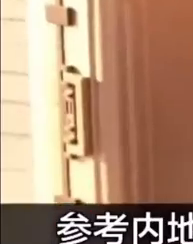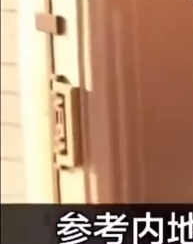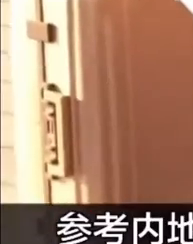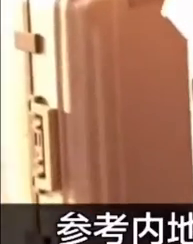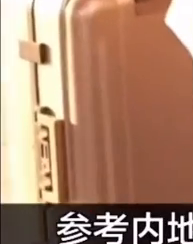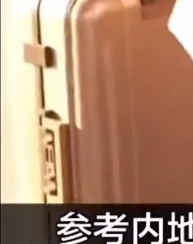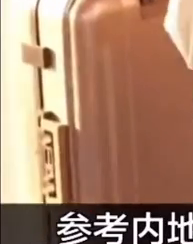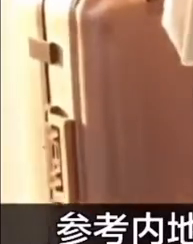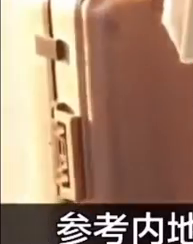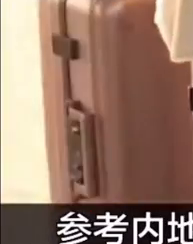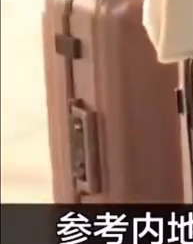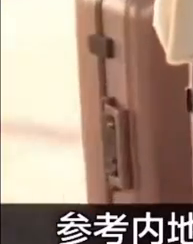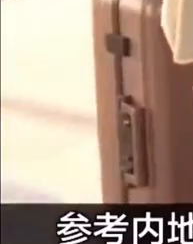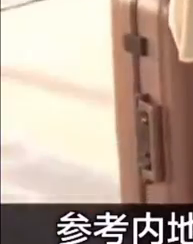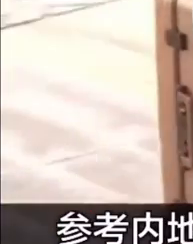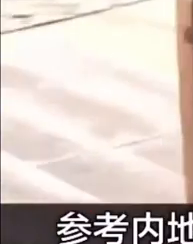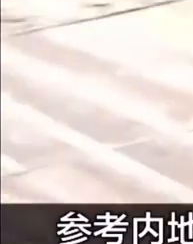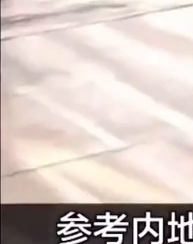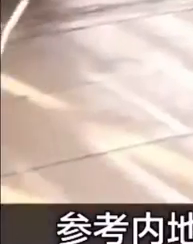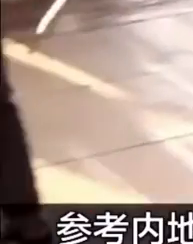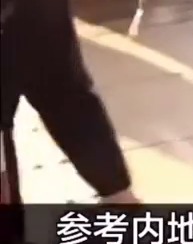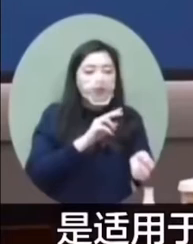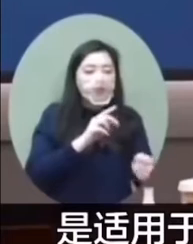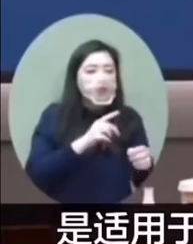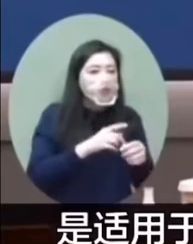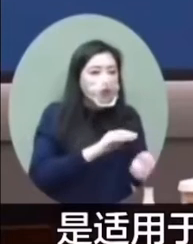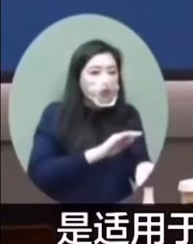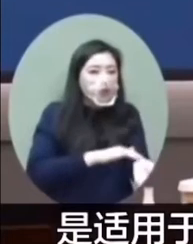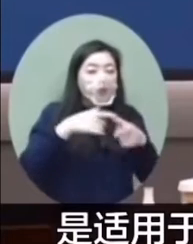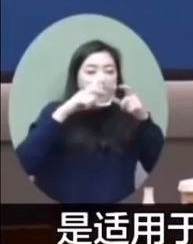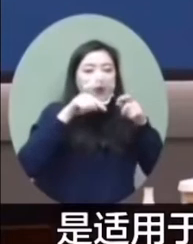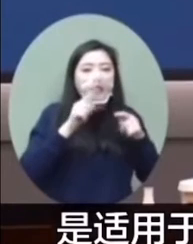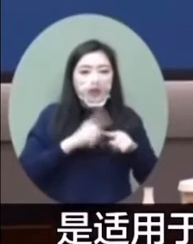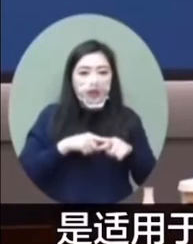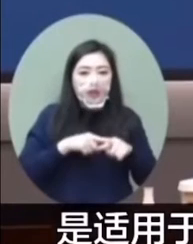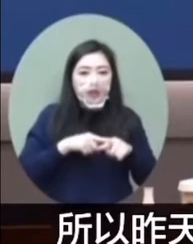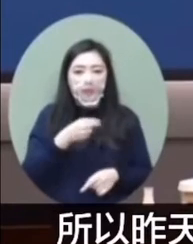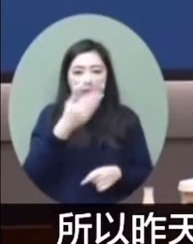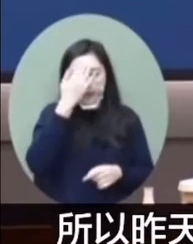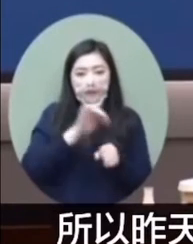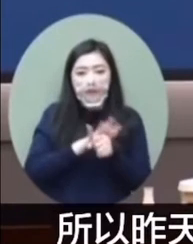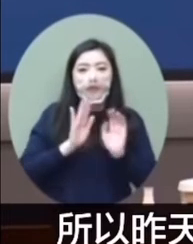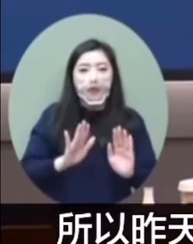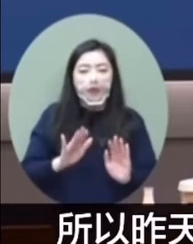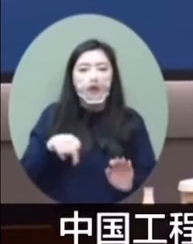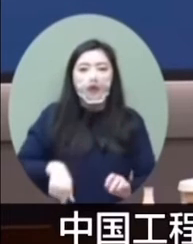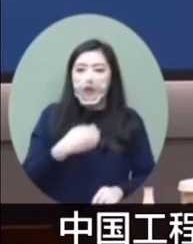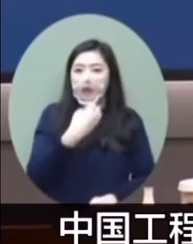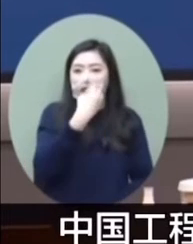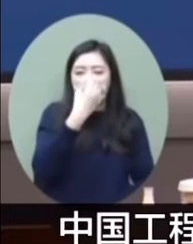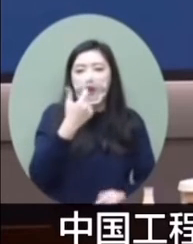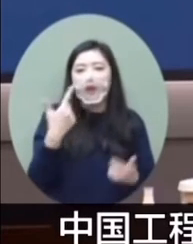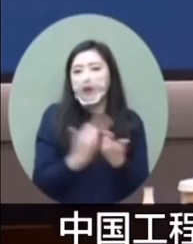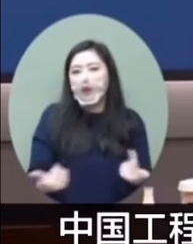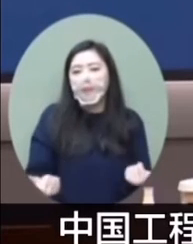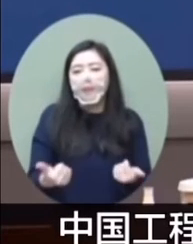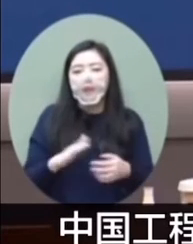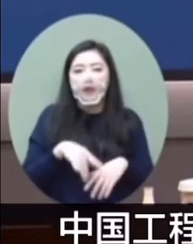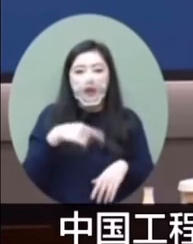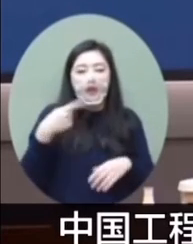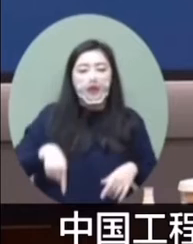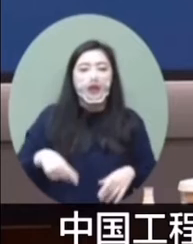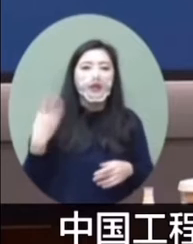考內地用中醫藥嚟到去抗疫咧，係適用於香港嘅。所以昨天中國工程院院士張